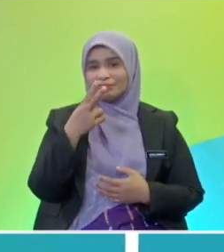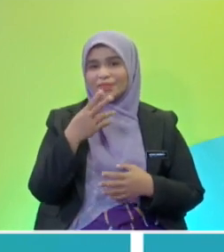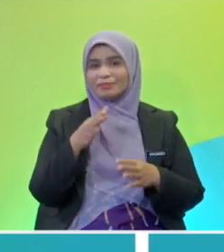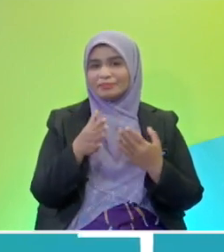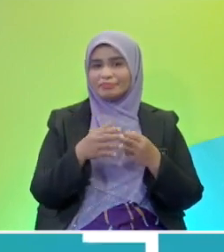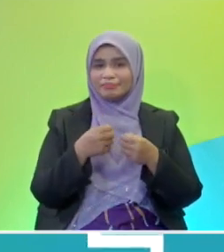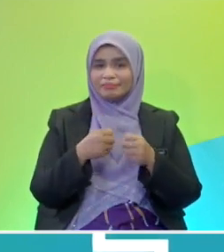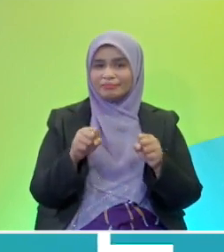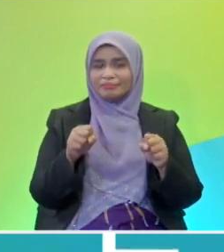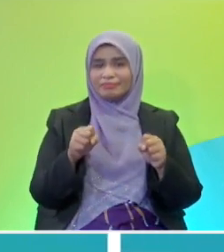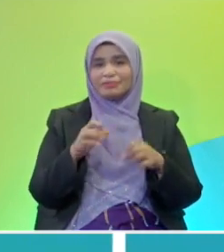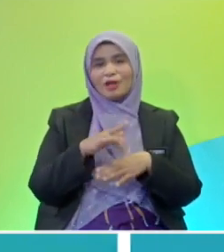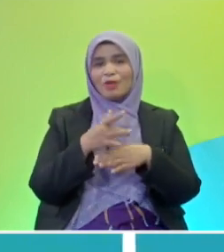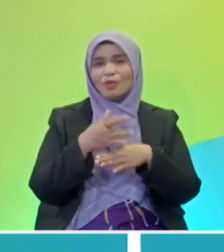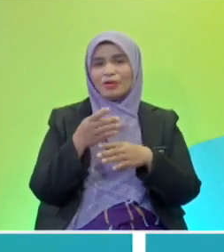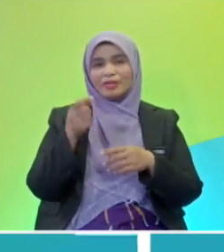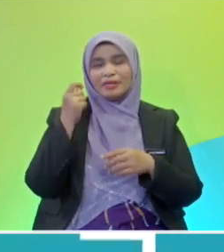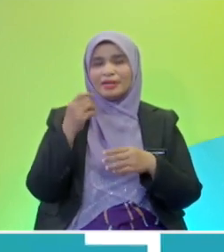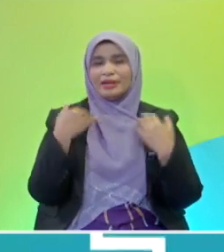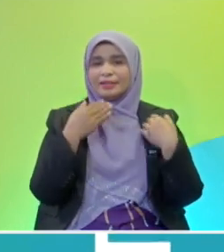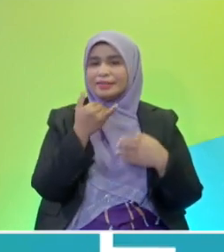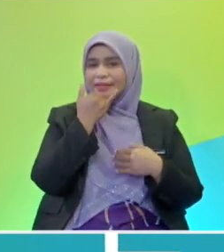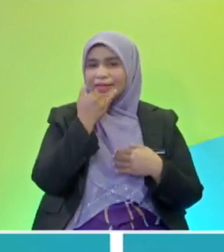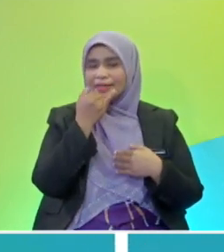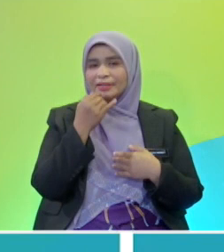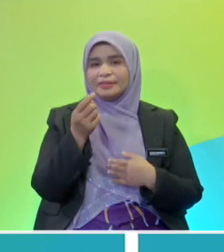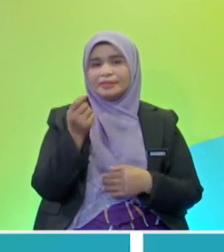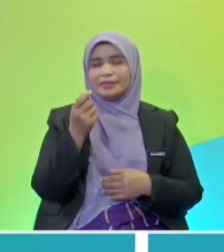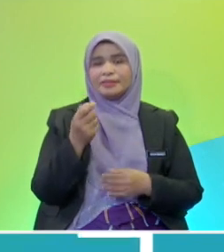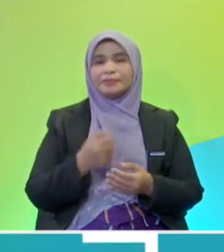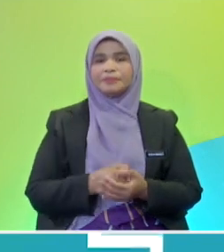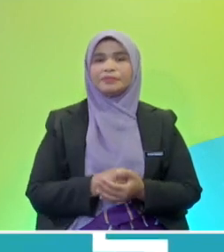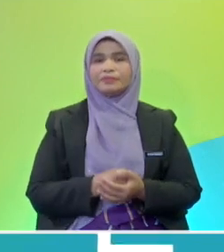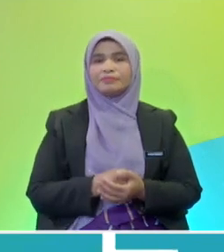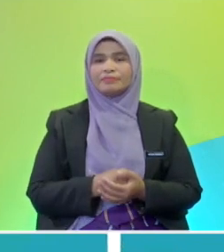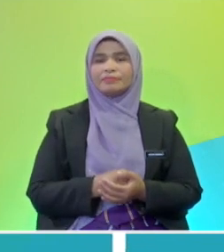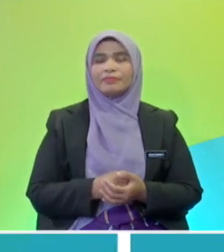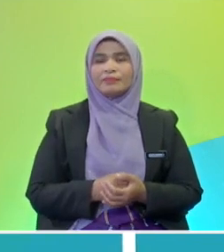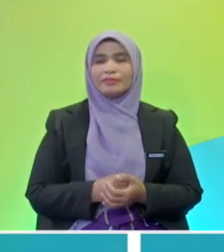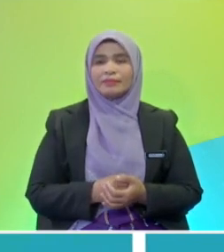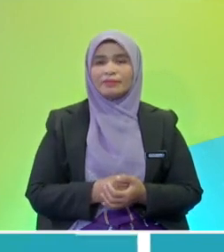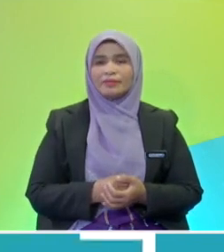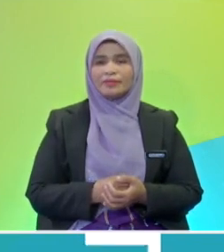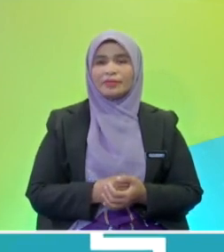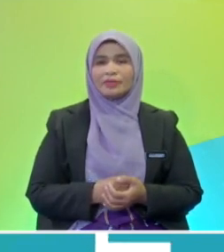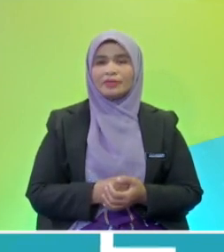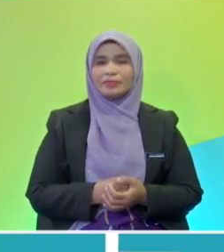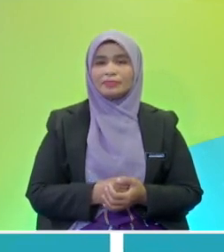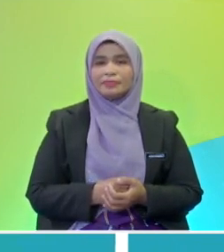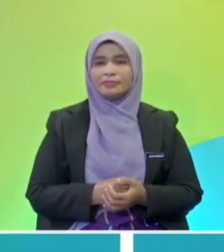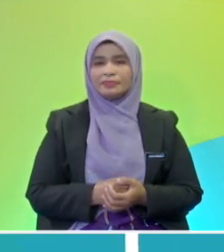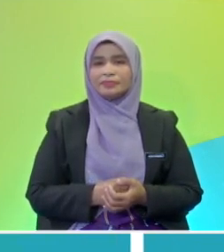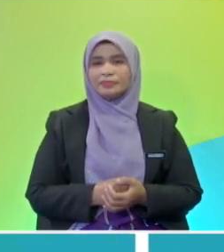awal-awal tulah tersilap sikit tapi tak apa kita belajar dari kesilapan yang macam mana Cikgu katakan tadi okey Kemudian dari bawah naik semula ke